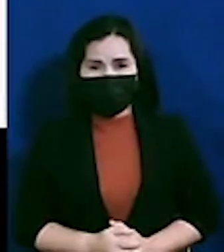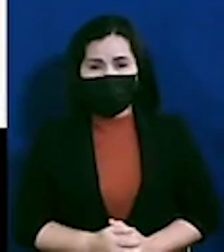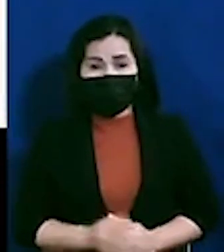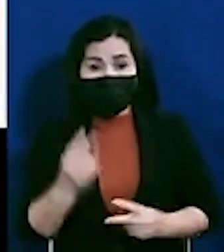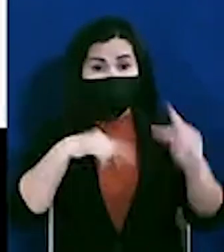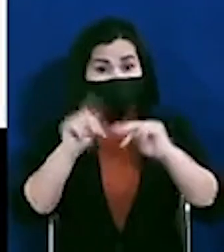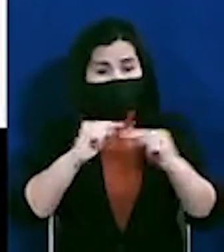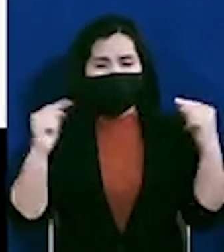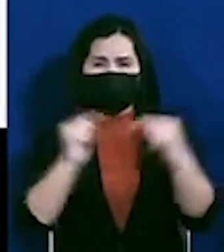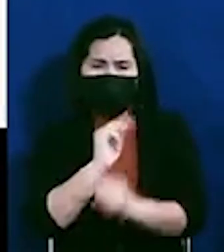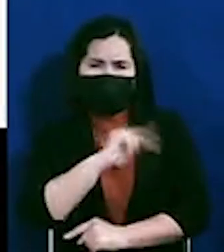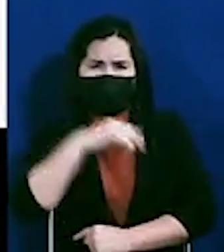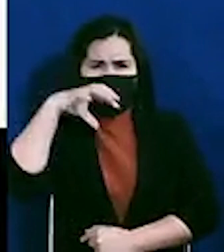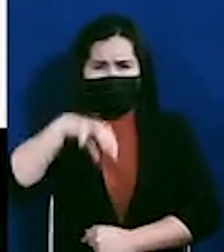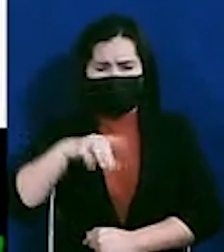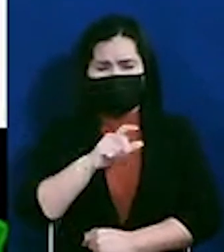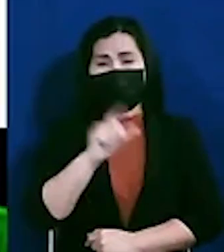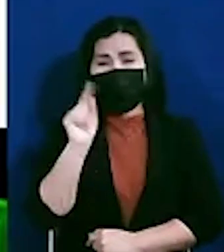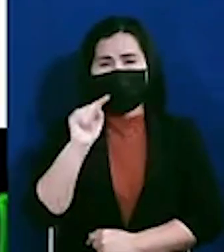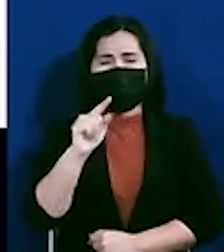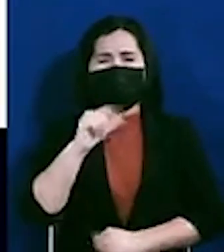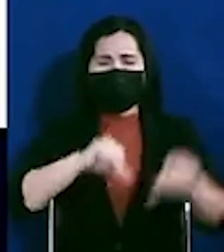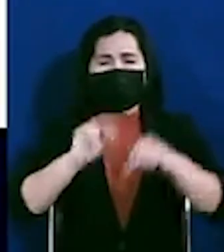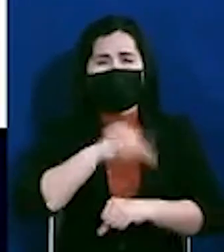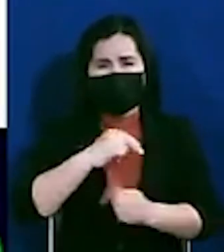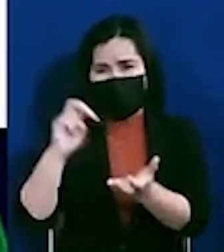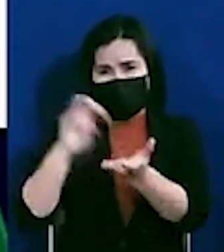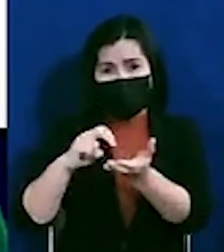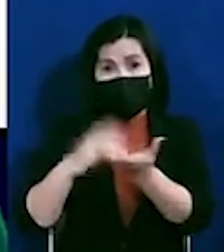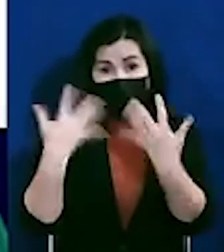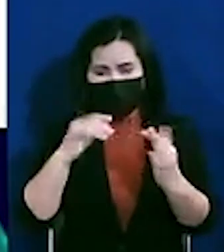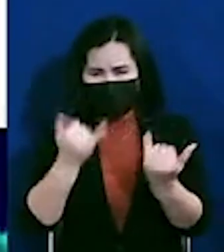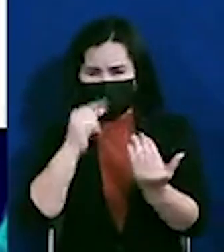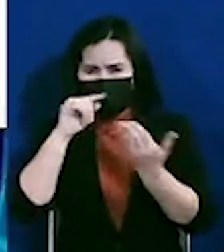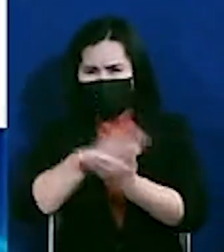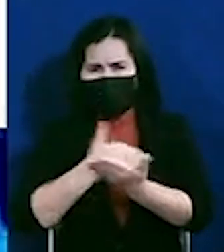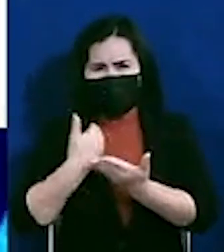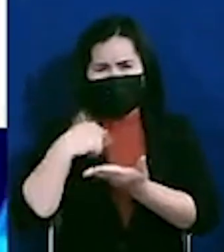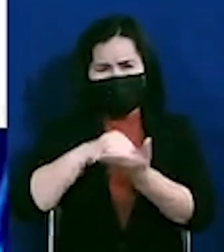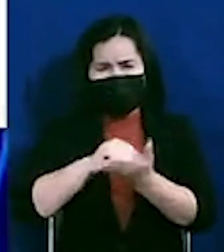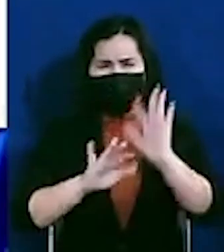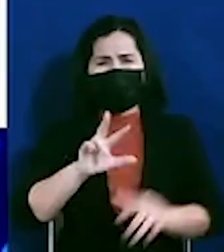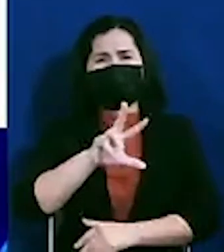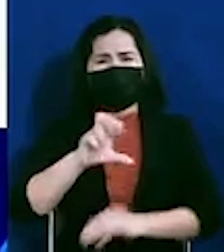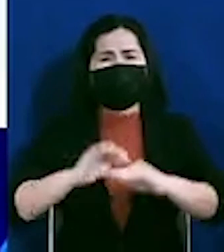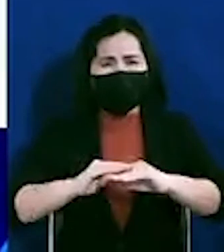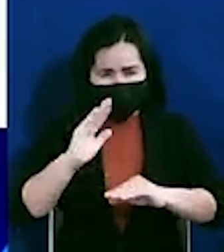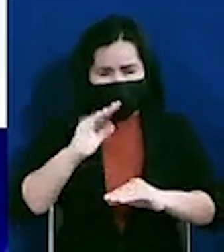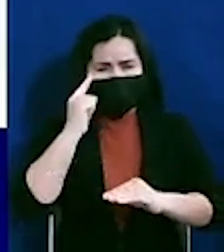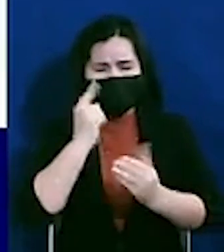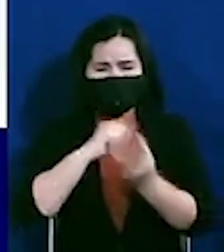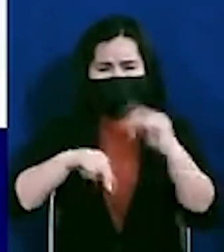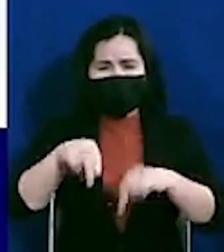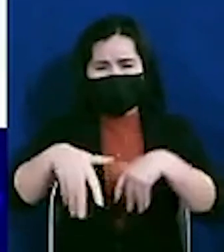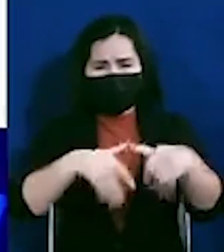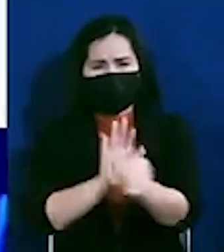รองจะกรมวิทยาศาสตร์การถ้าซึ่งขณะนี้ทั่วประเทศมี R 300กว่าแห่งนะครับก็ได้จะเพียงพอสำหรับที่จะดำเนินการได้เหตุผล